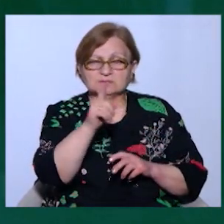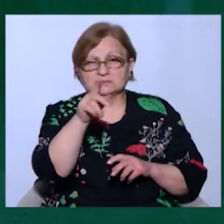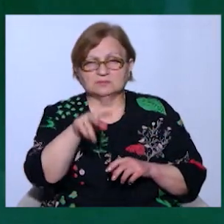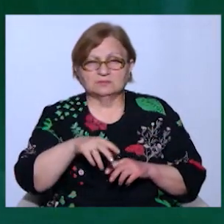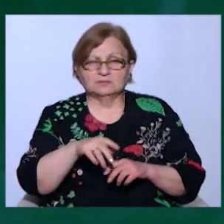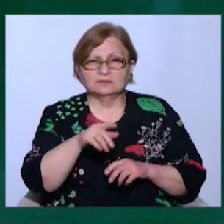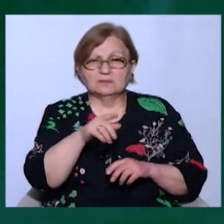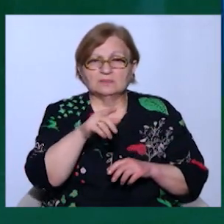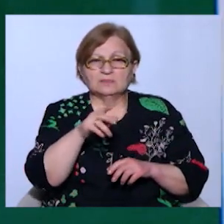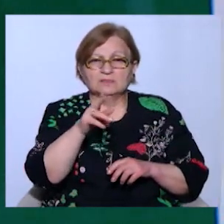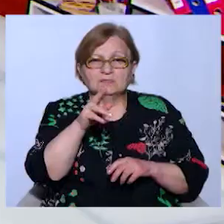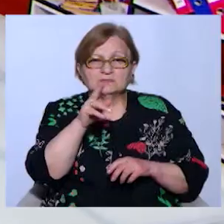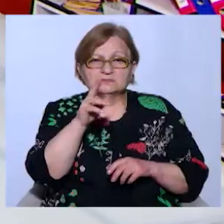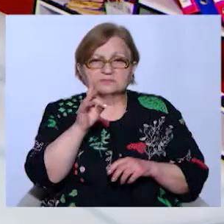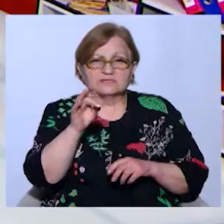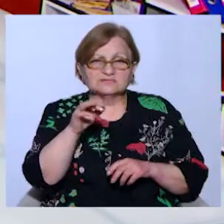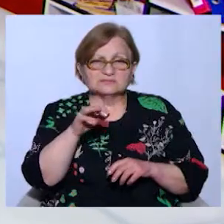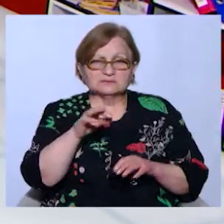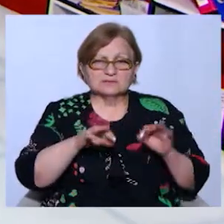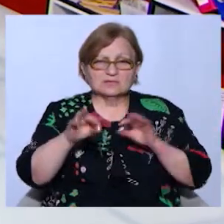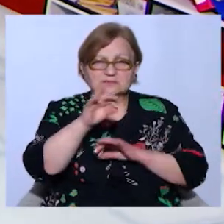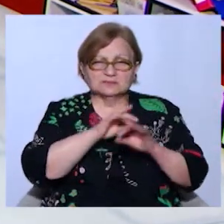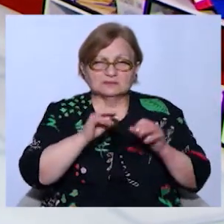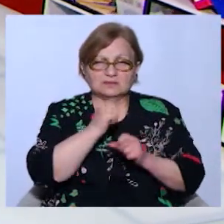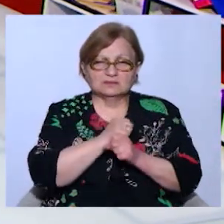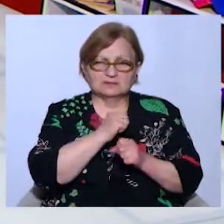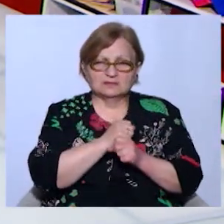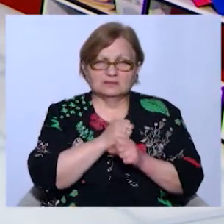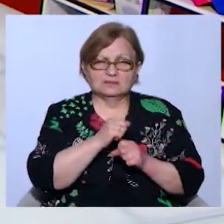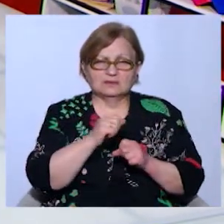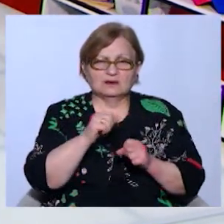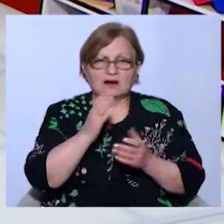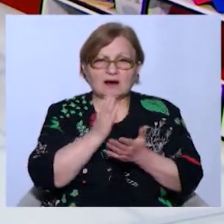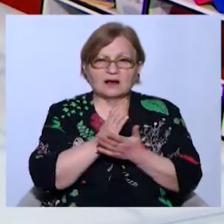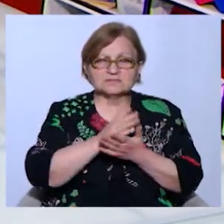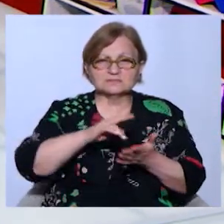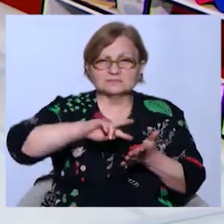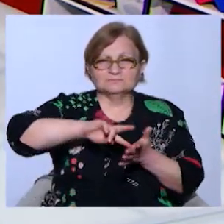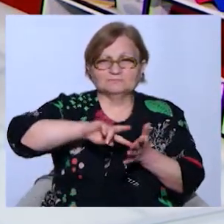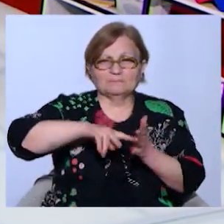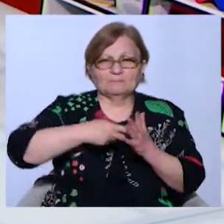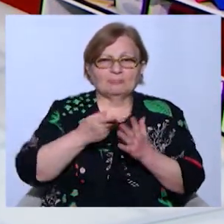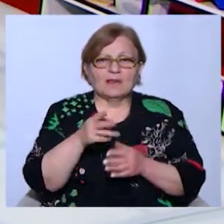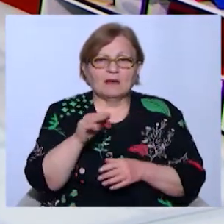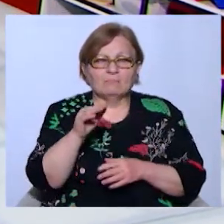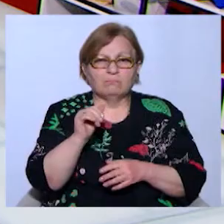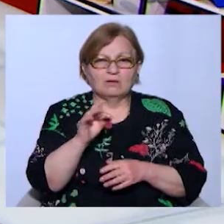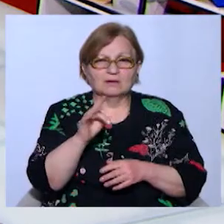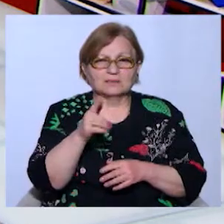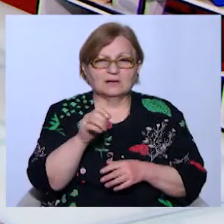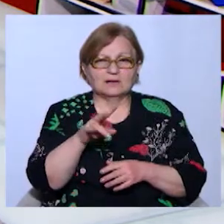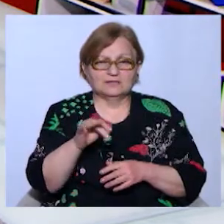წრეწირის სასაგებად არსებობს დიდებული ხელსაწყო, რომელსაც ჰქვია ფარგალი. ახლა მე გამოვიყენებ ამ